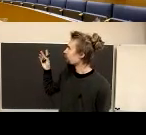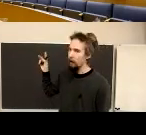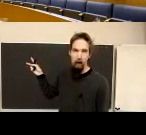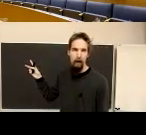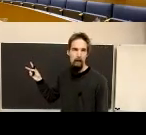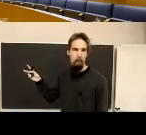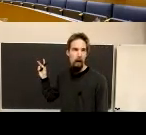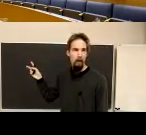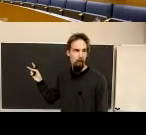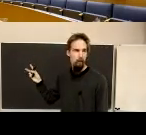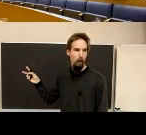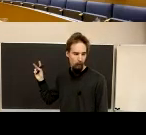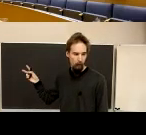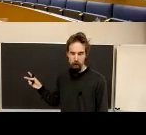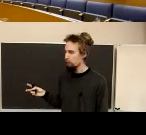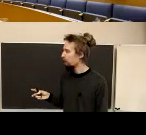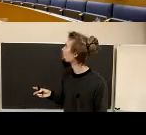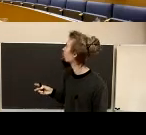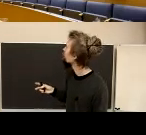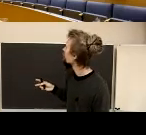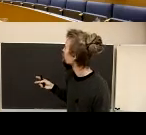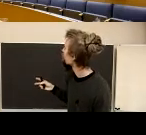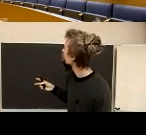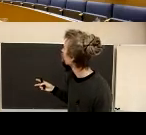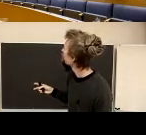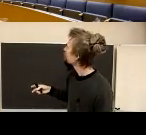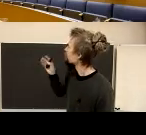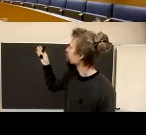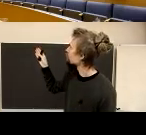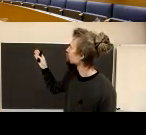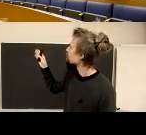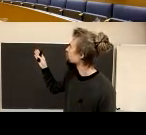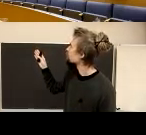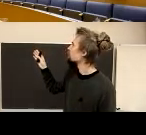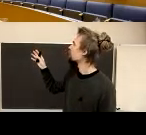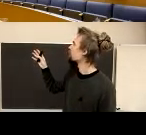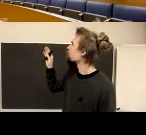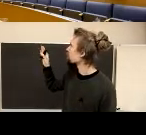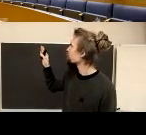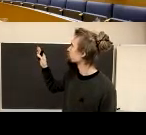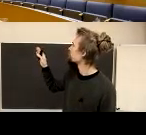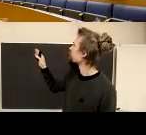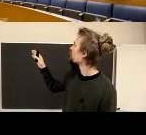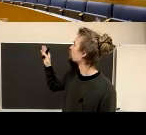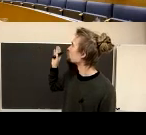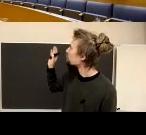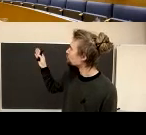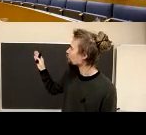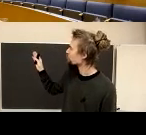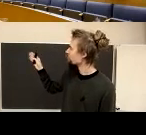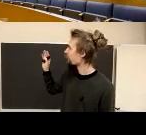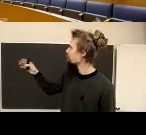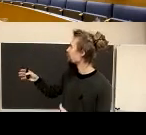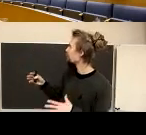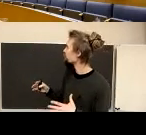ainakin näillä kahdella tapaa voi vaikuttaa meidän kokemukseen arvoista. Että toisaalta voi tapahtua tämmöinen niin kuin arvottamisen laadun